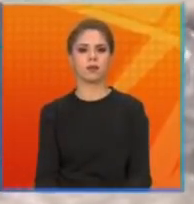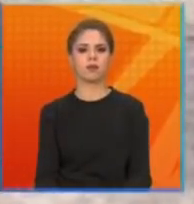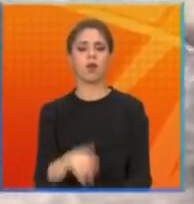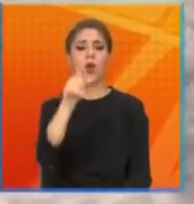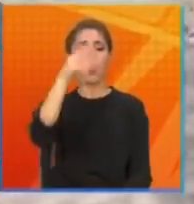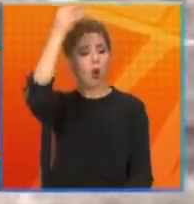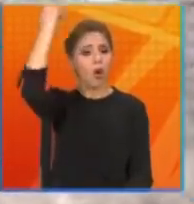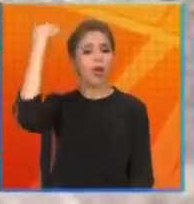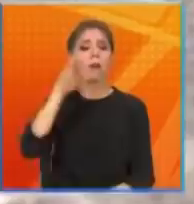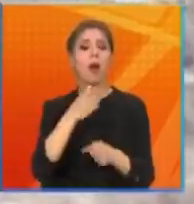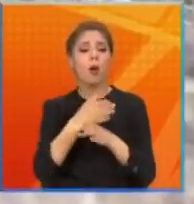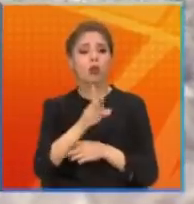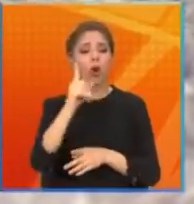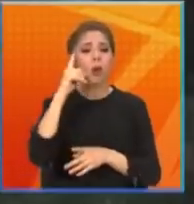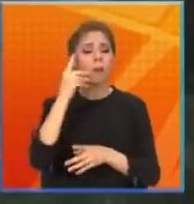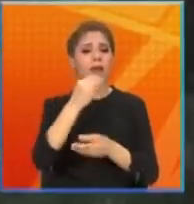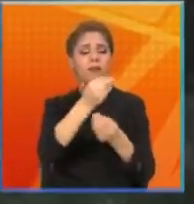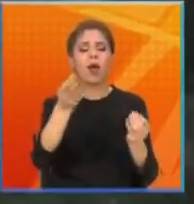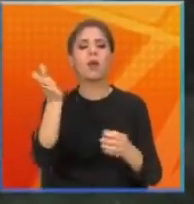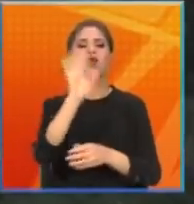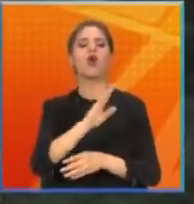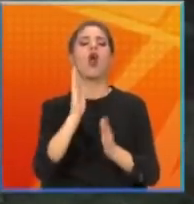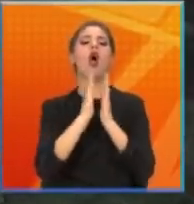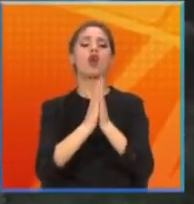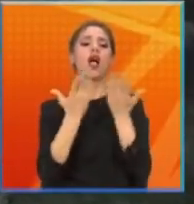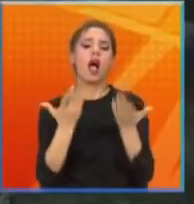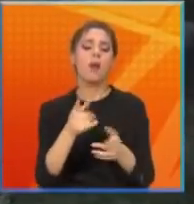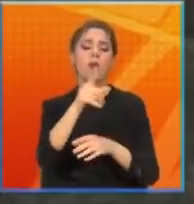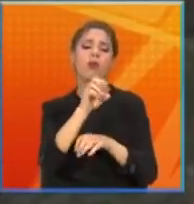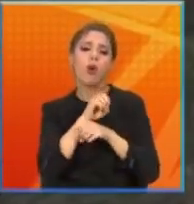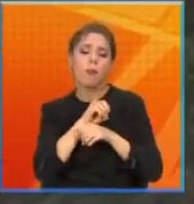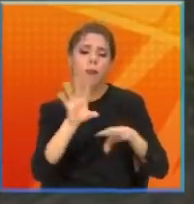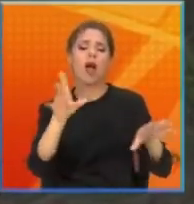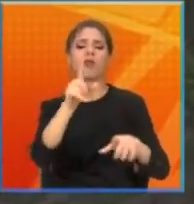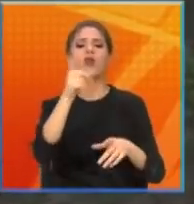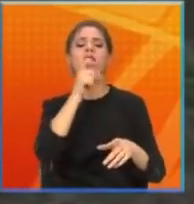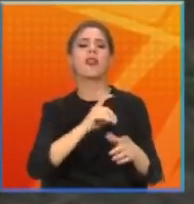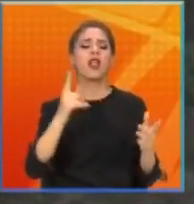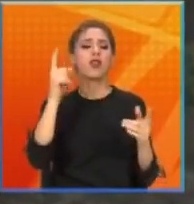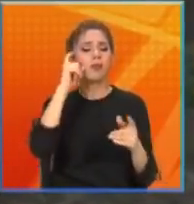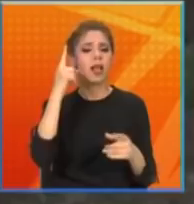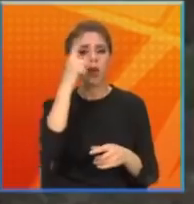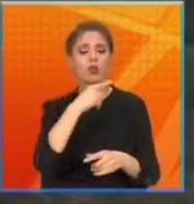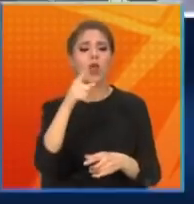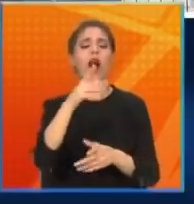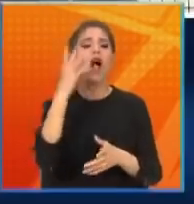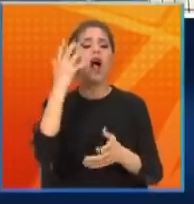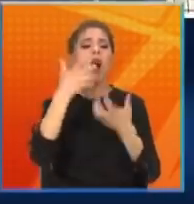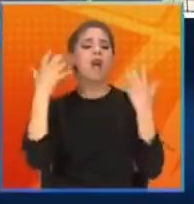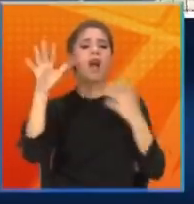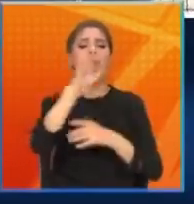O imam doğru bilgilendirme sonrasında özür diledi ama kulaktan kulağa yayılan yanlış bilgi pek çok hayvanı zor durumda